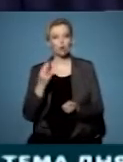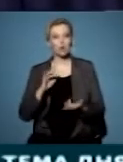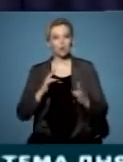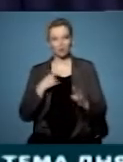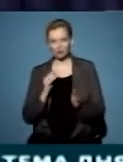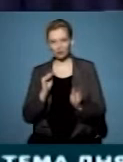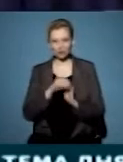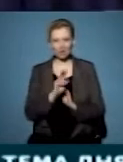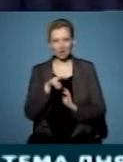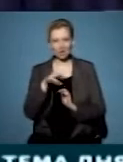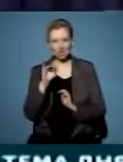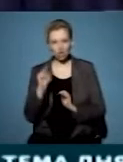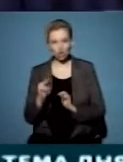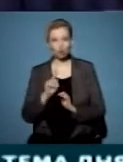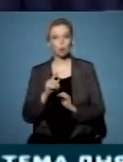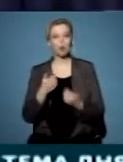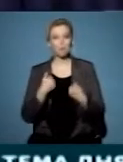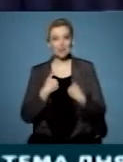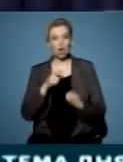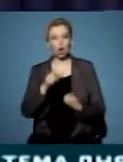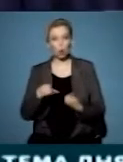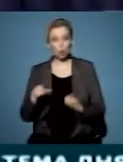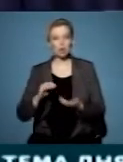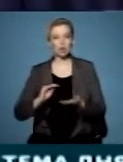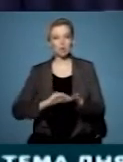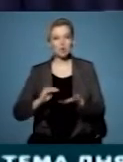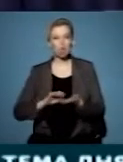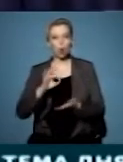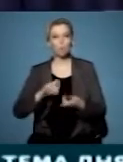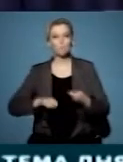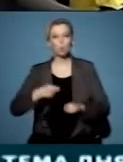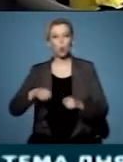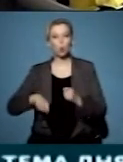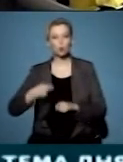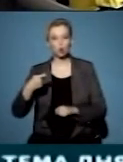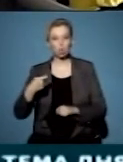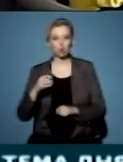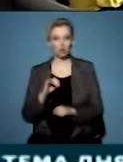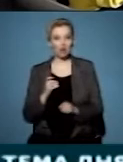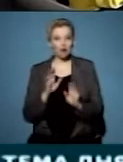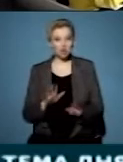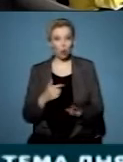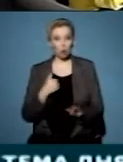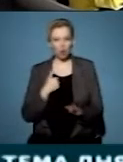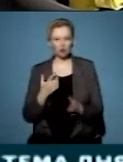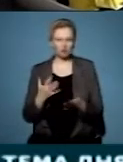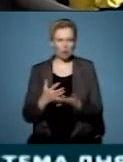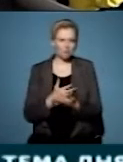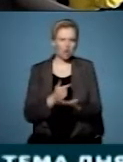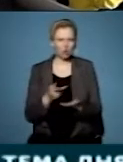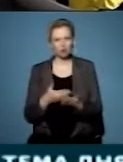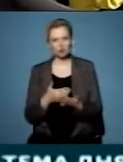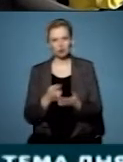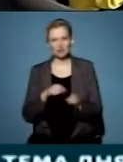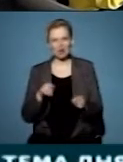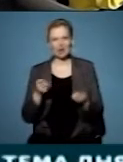кинула клич, щоб мені люди писали про порушення. І як тільки у мене набиралася там